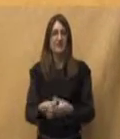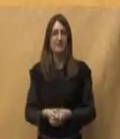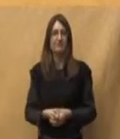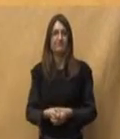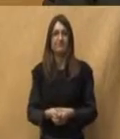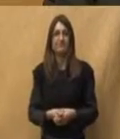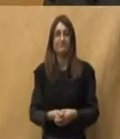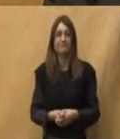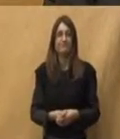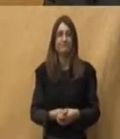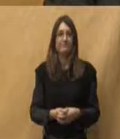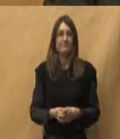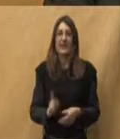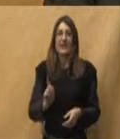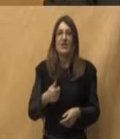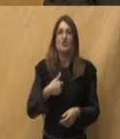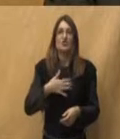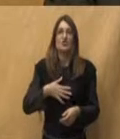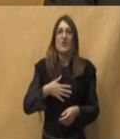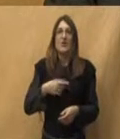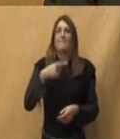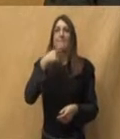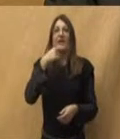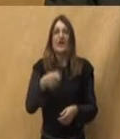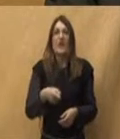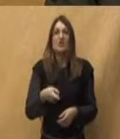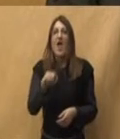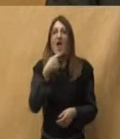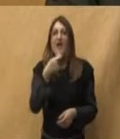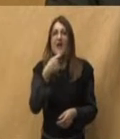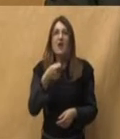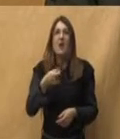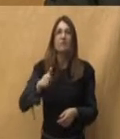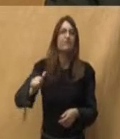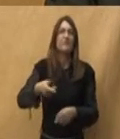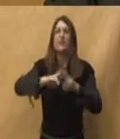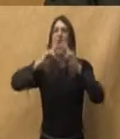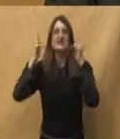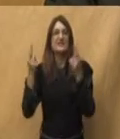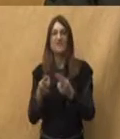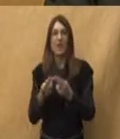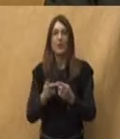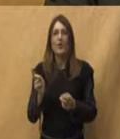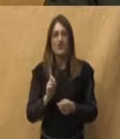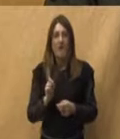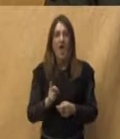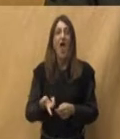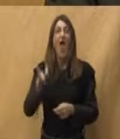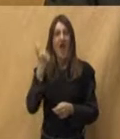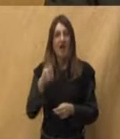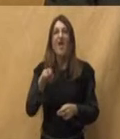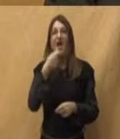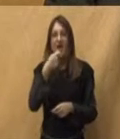ne ispane da želim reći i interpretirati da je hrana sve na svijetu, nije, ali je sigurno